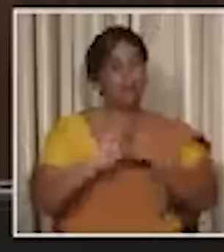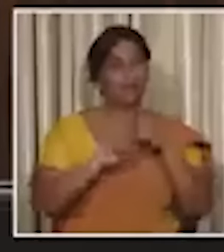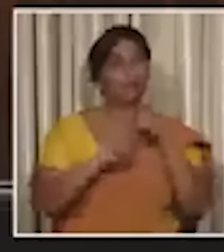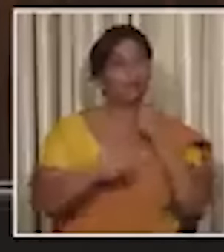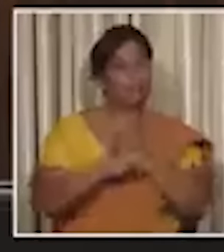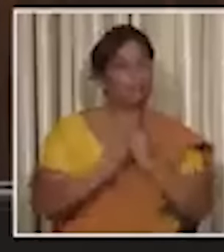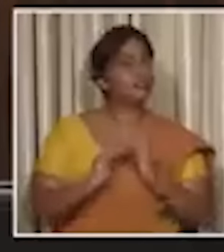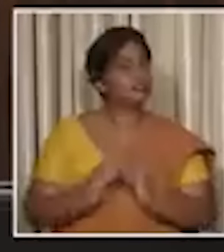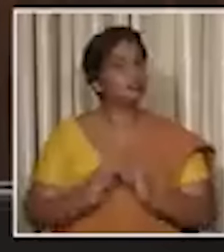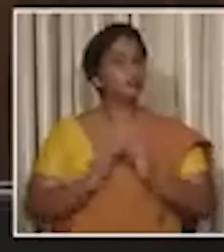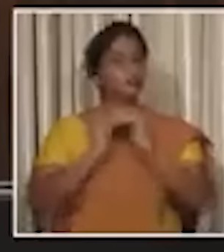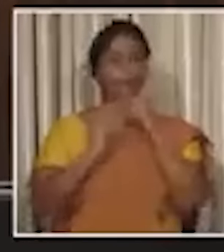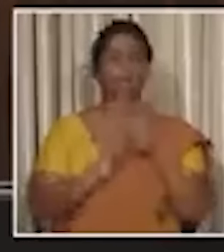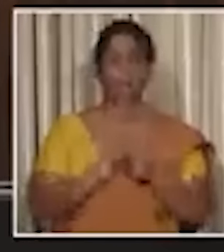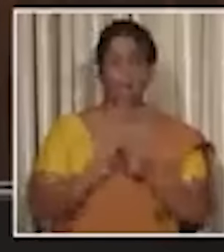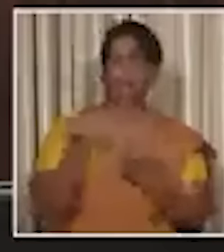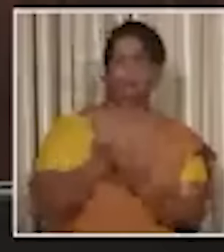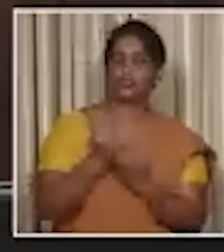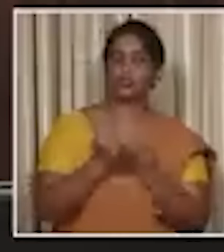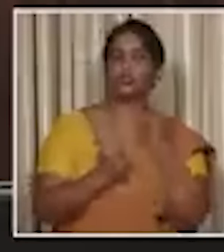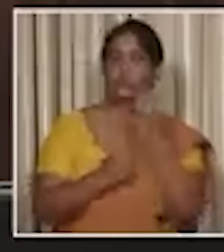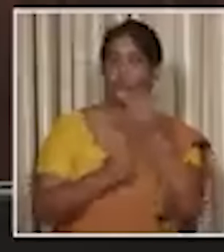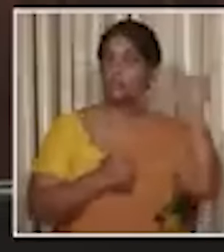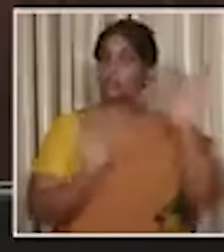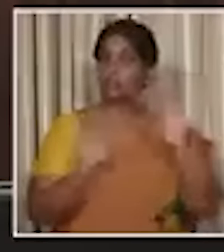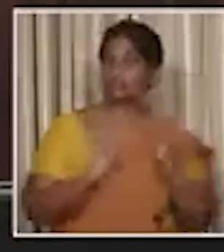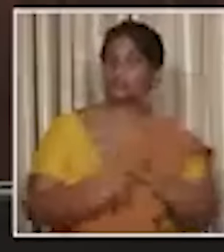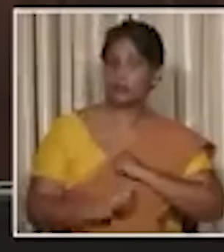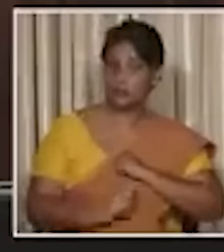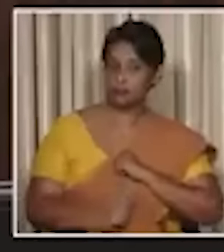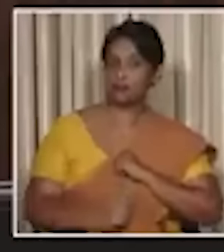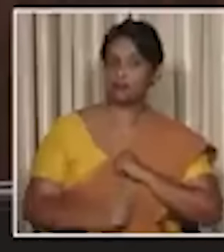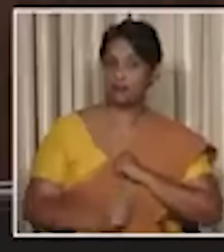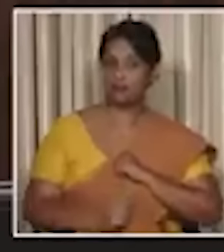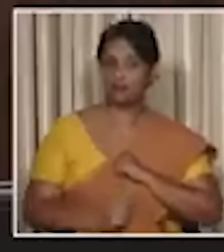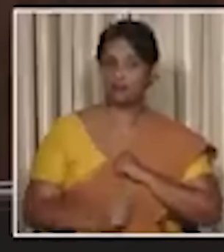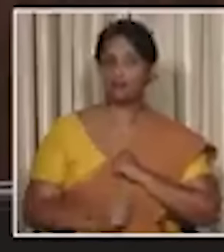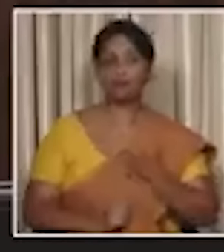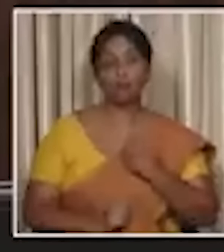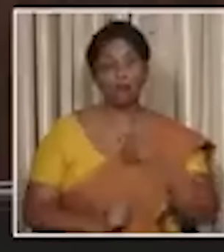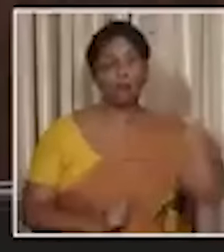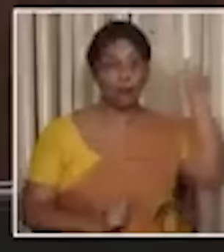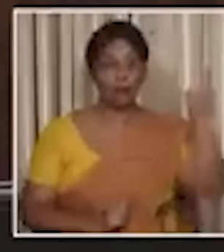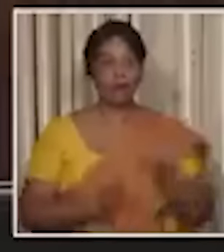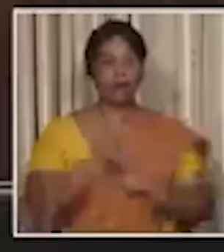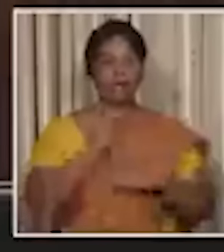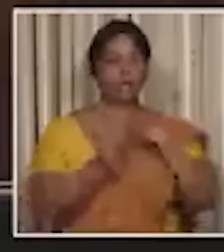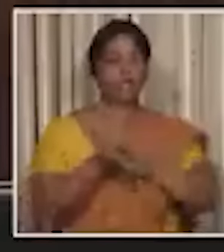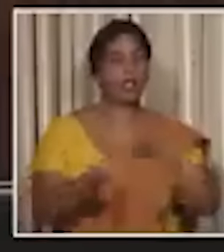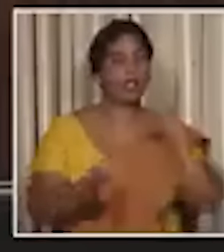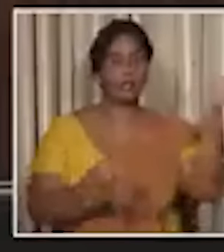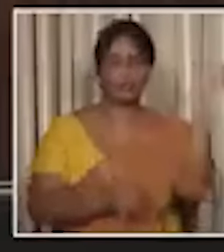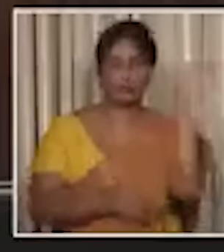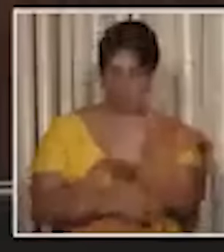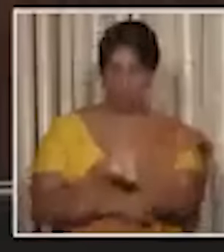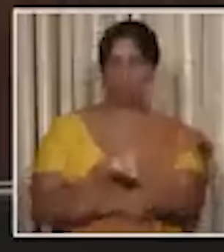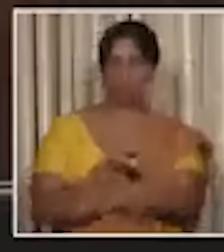பார்த்தால் அந்த குடும்பமே சீரழிந்து தான் இருக்கும். இது ஒரு அவர்களுக்கு கலசர வாழ்க்கை இல்லை. அந்த பிள்ளையுடன் முழு